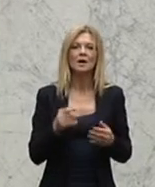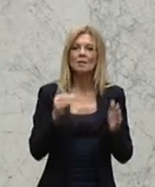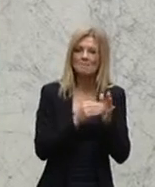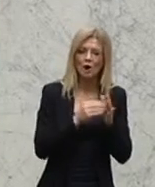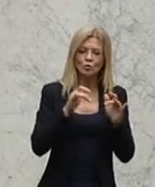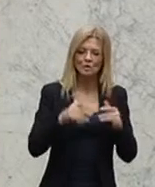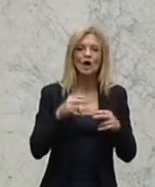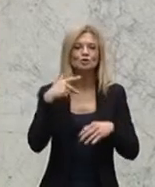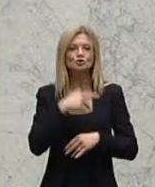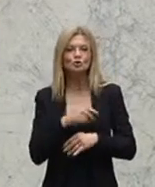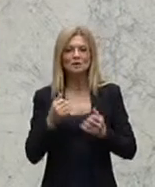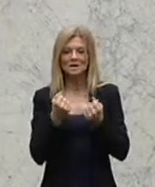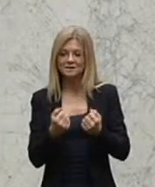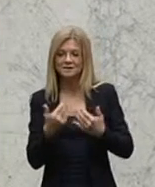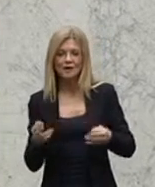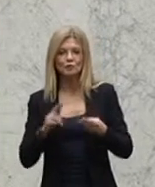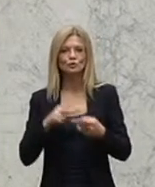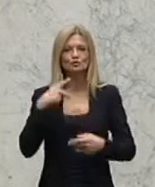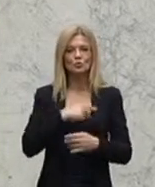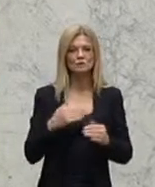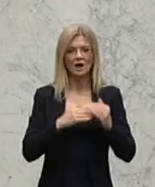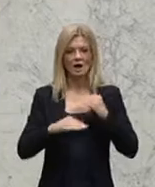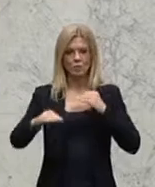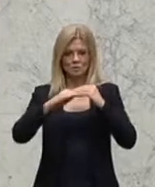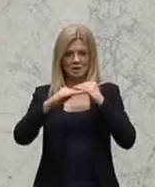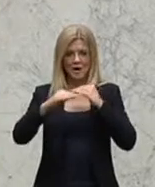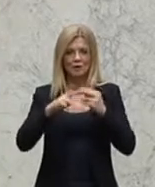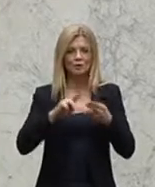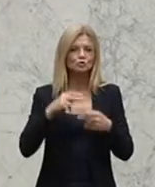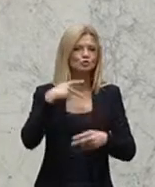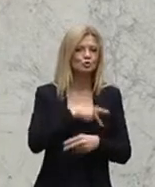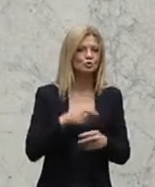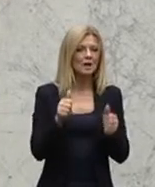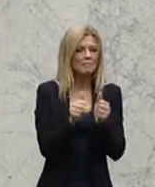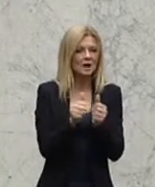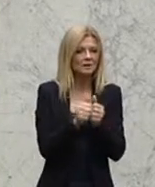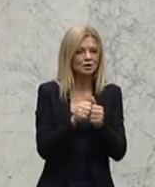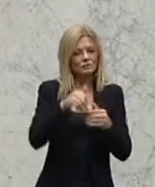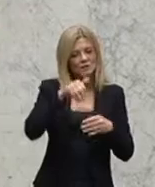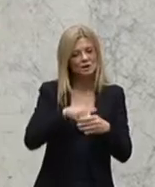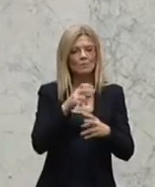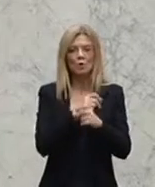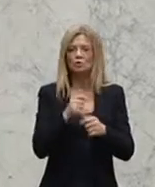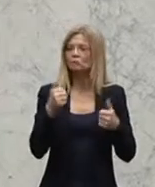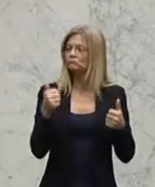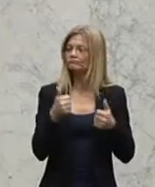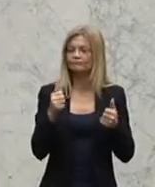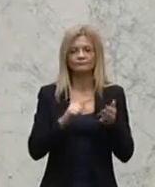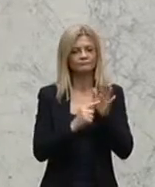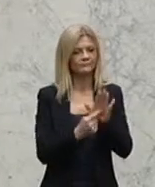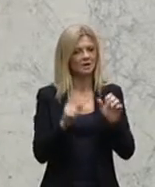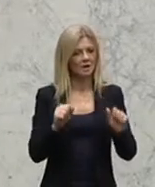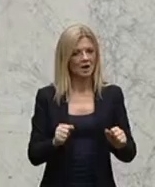den sozialen Ausgleich, auf die Sozialpartnerschaft, die in Österreich vorbildlich ist, in diesem Bereich